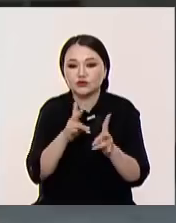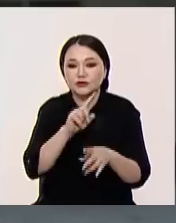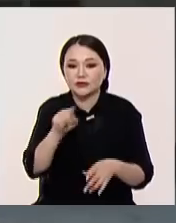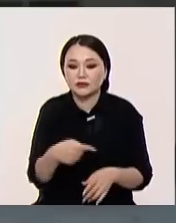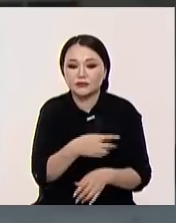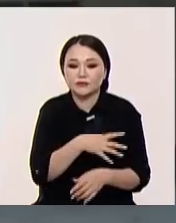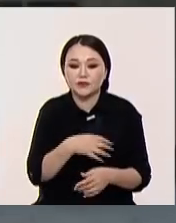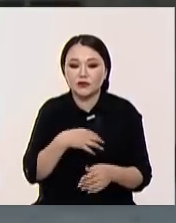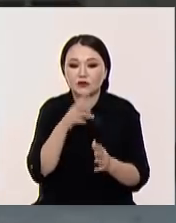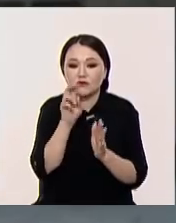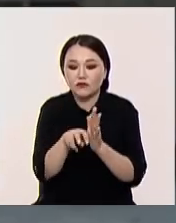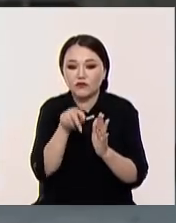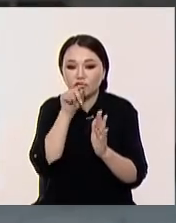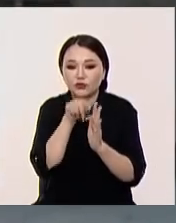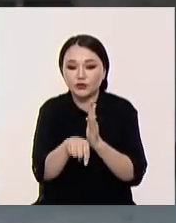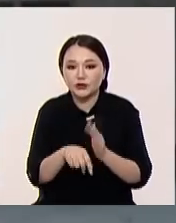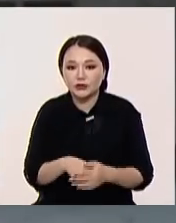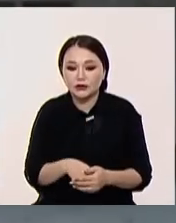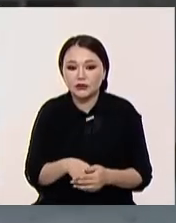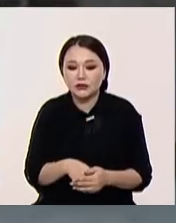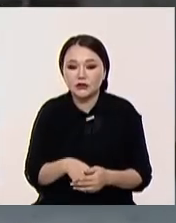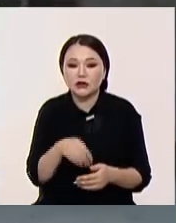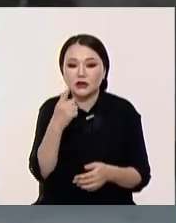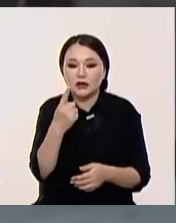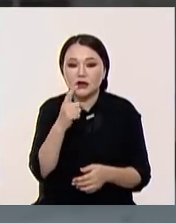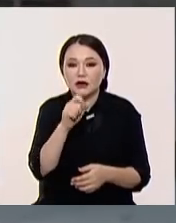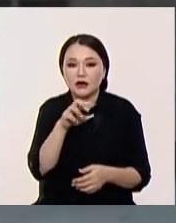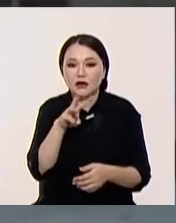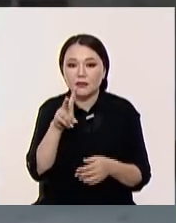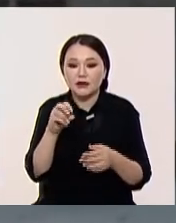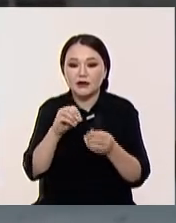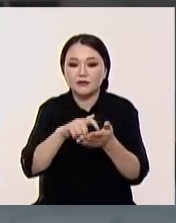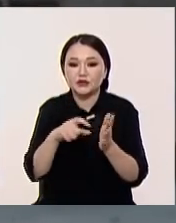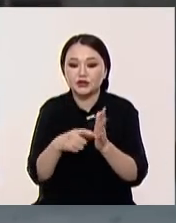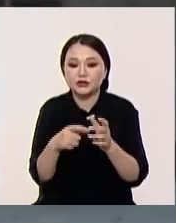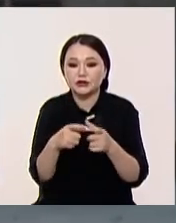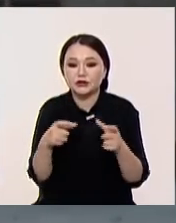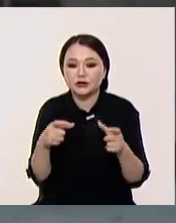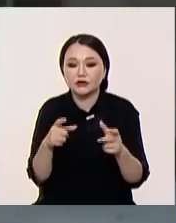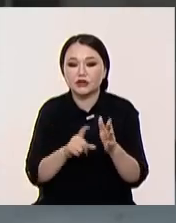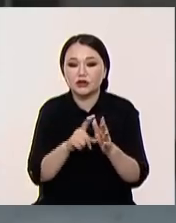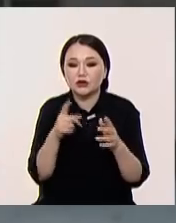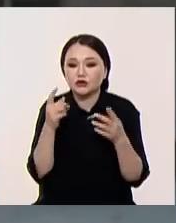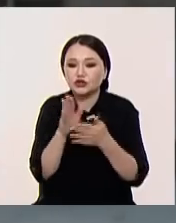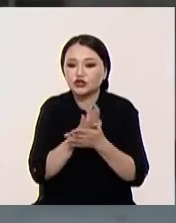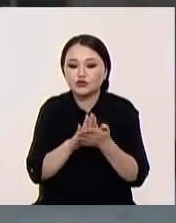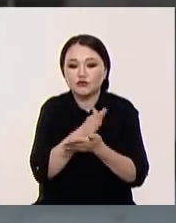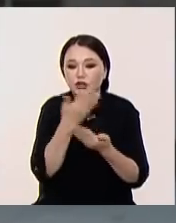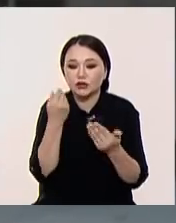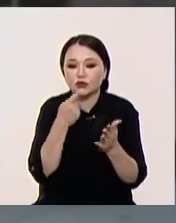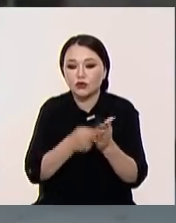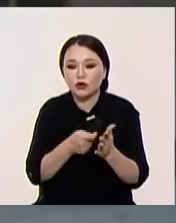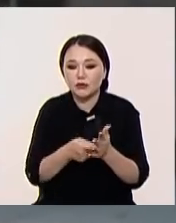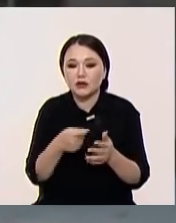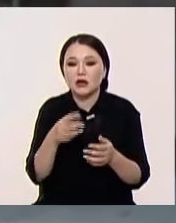етті. Кірсем ішінде бір жаңа хамле печенье бар, со печеньеден баса печеде эчтиң жок тамакта.